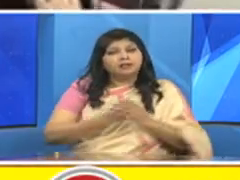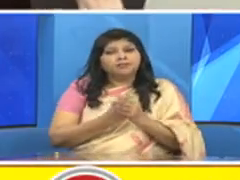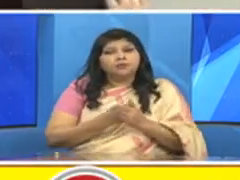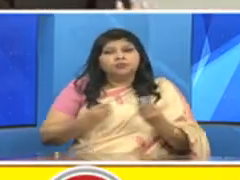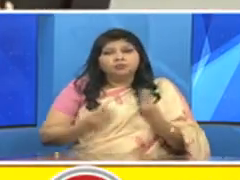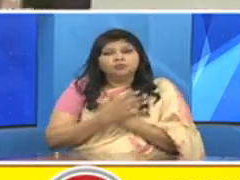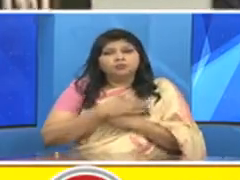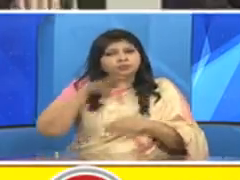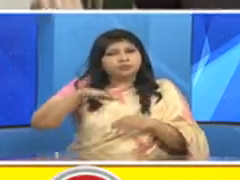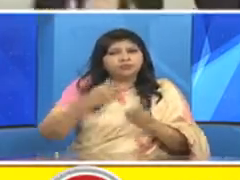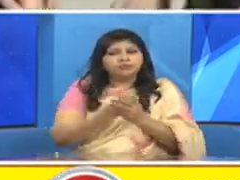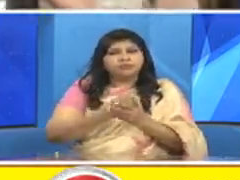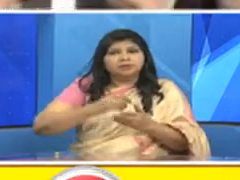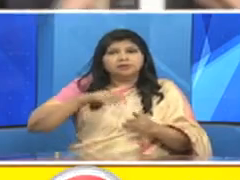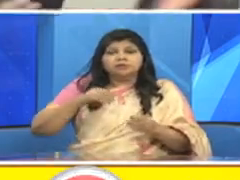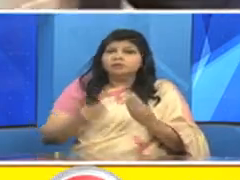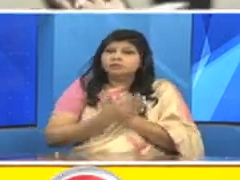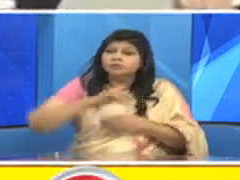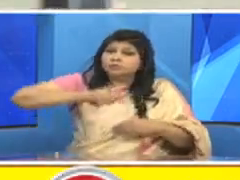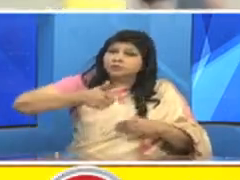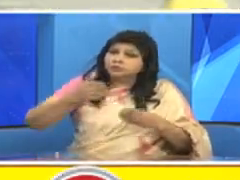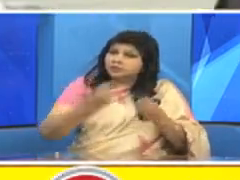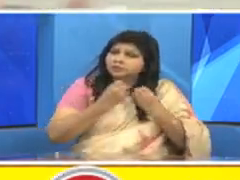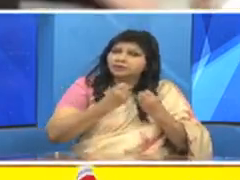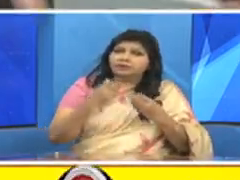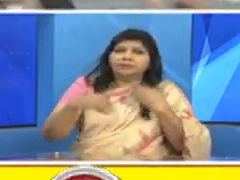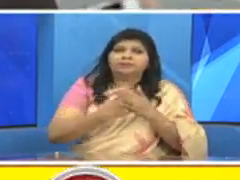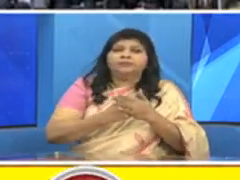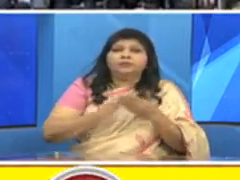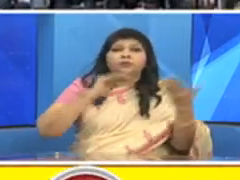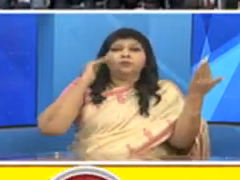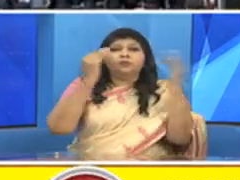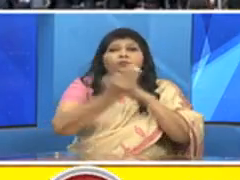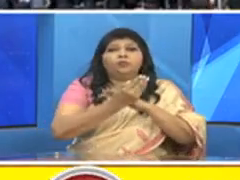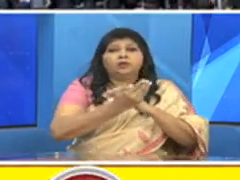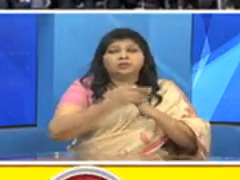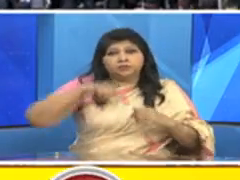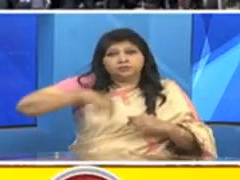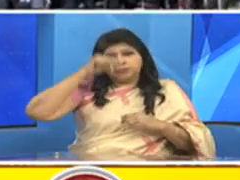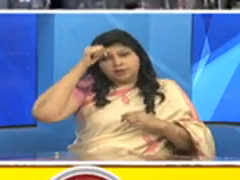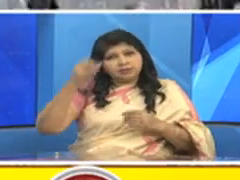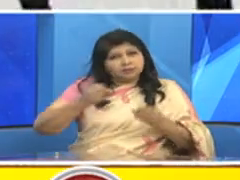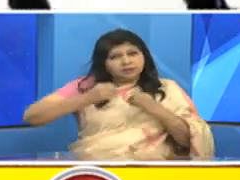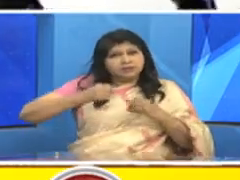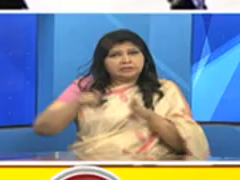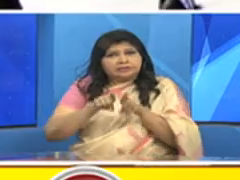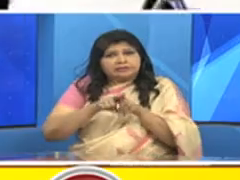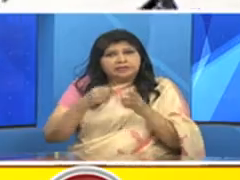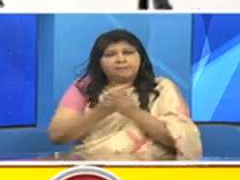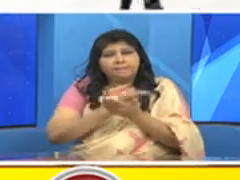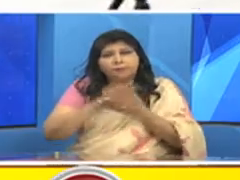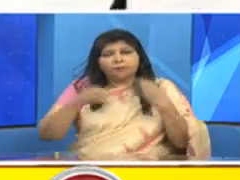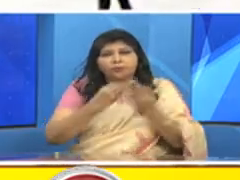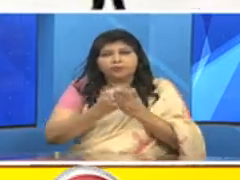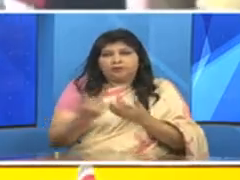बने, नई सिद्धि वाला बने और विश्व भारत से जो अपेक्षा करता है, उस अपेक्षाओं को पूर्ण करने